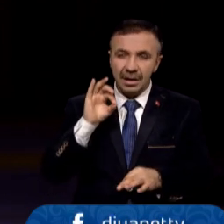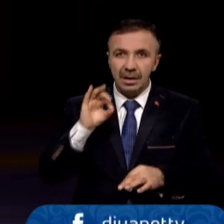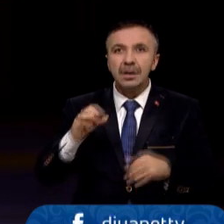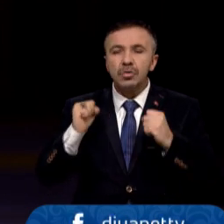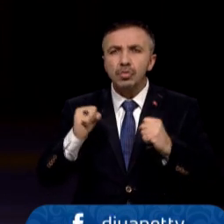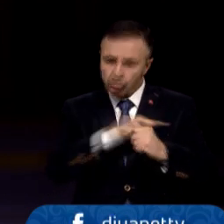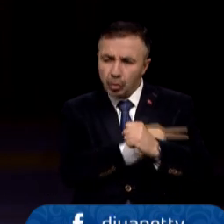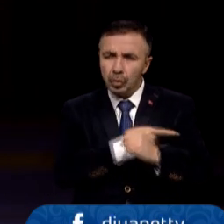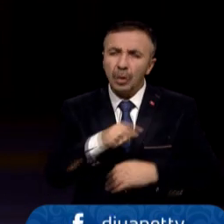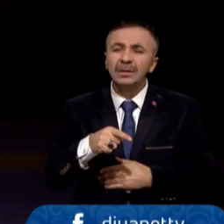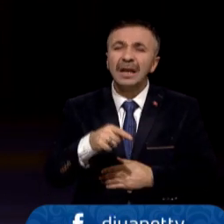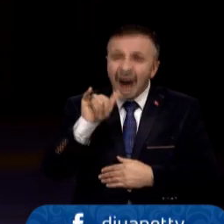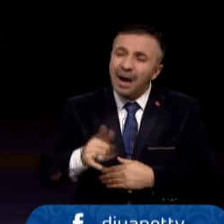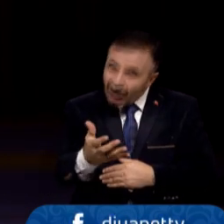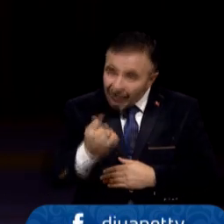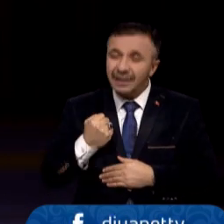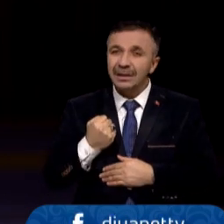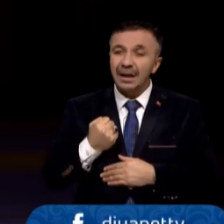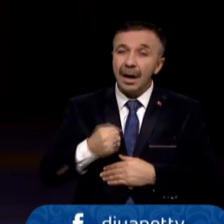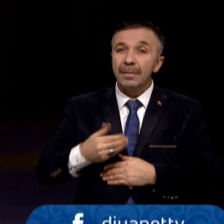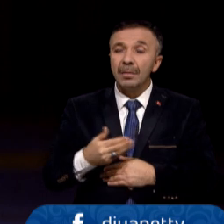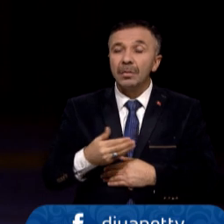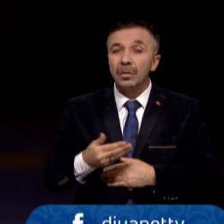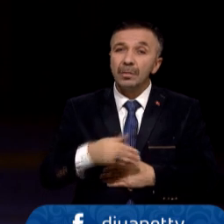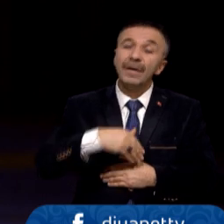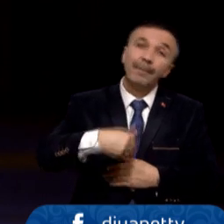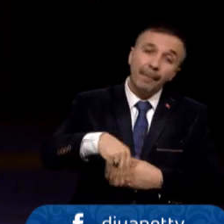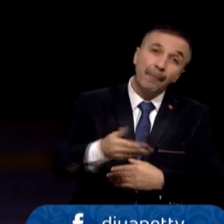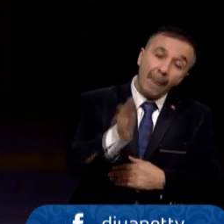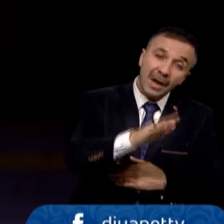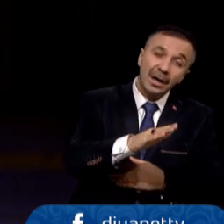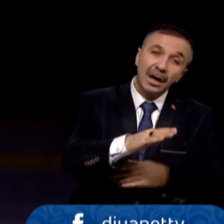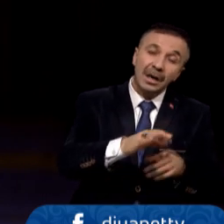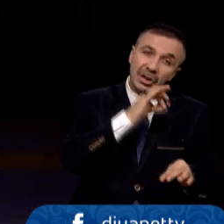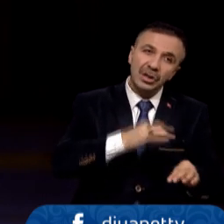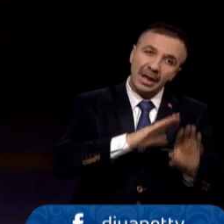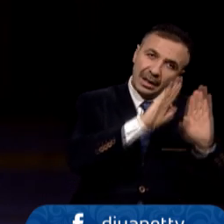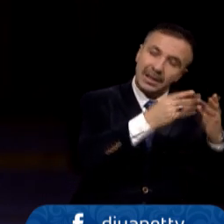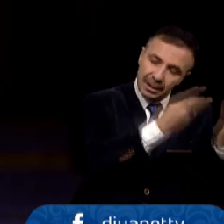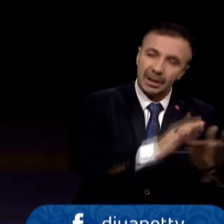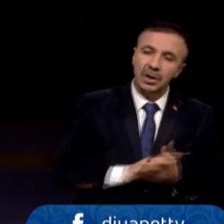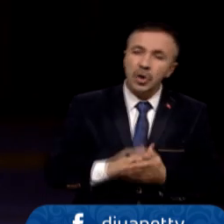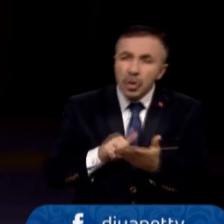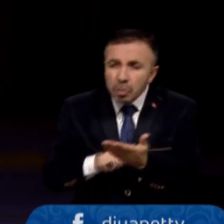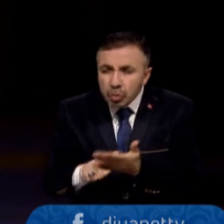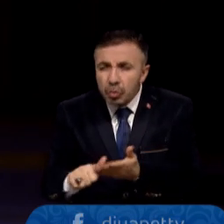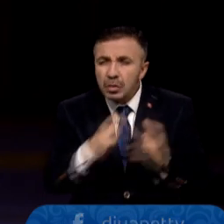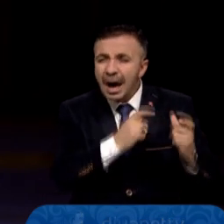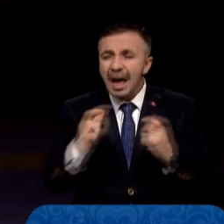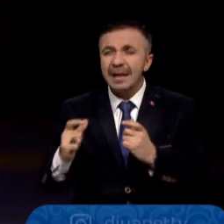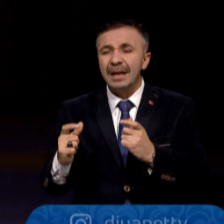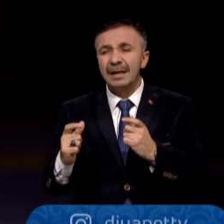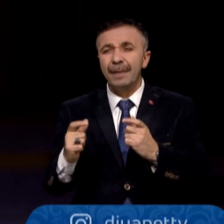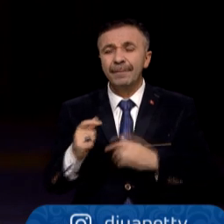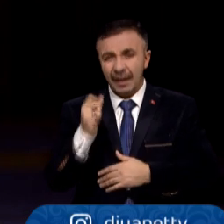güçlüdür ondan Hak Alınır diğerine teslim edilir bütün bu eyaletlere